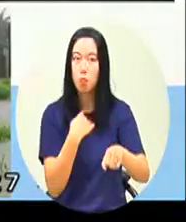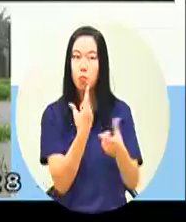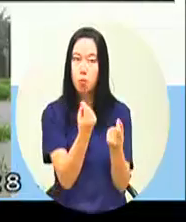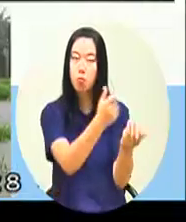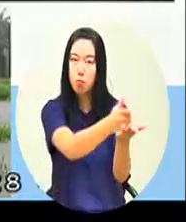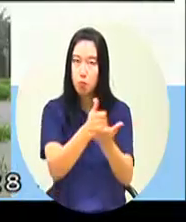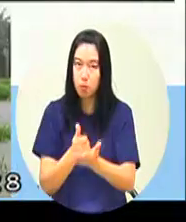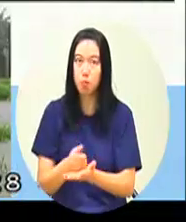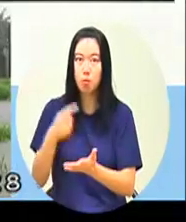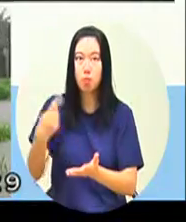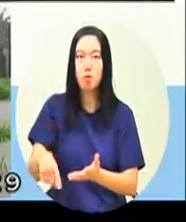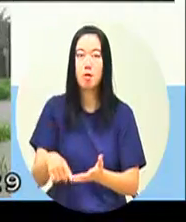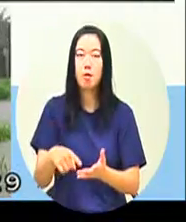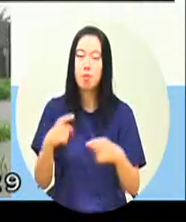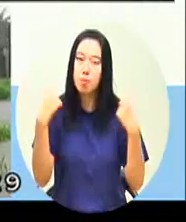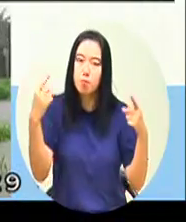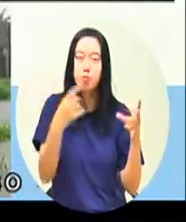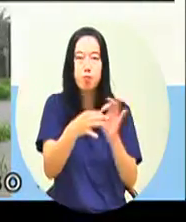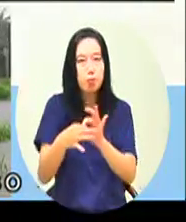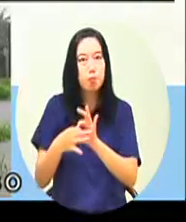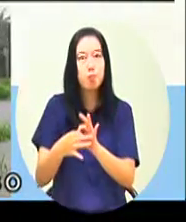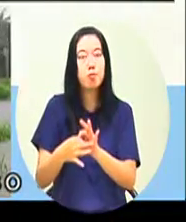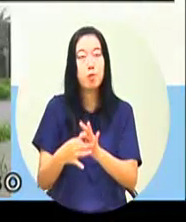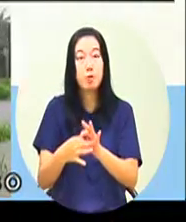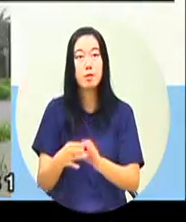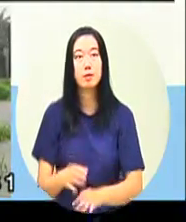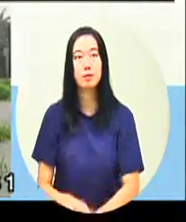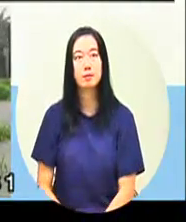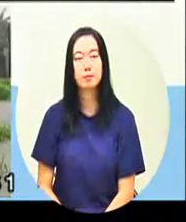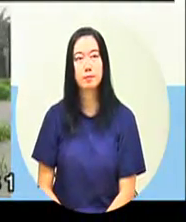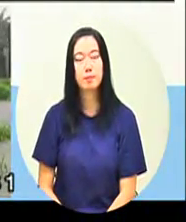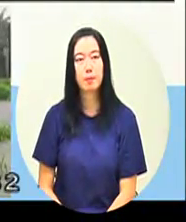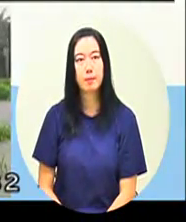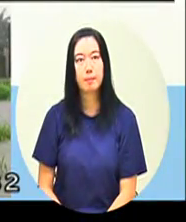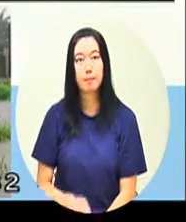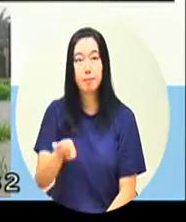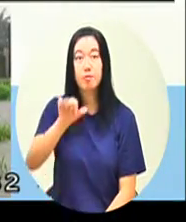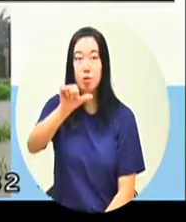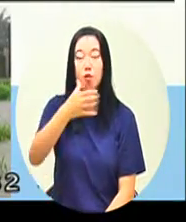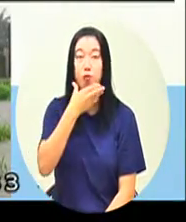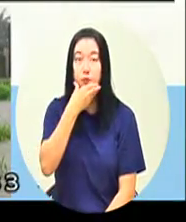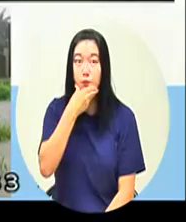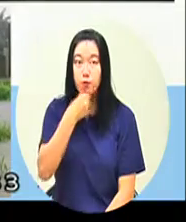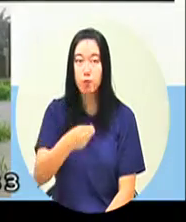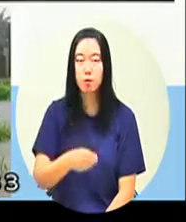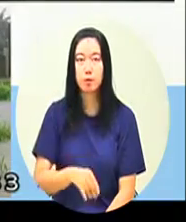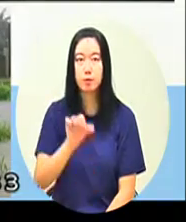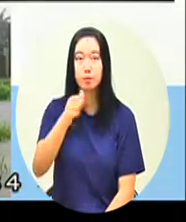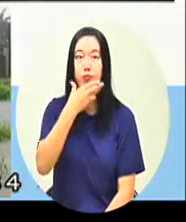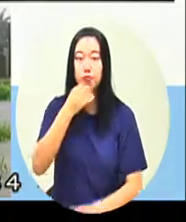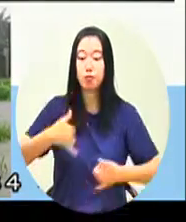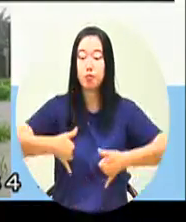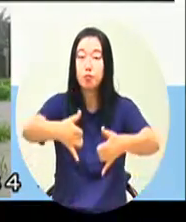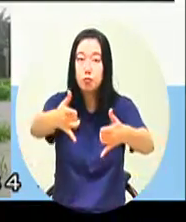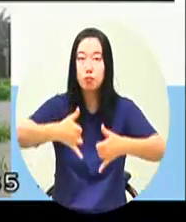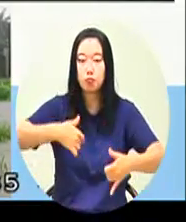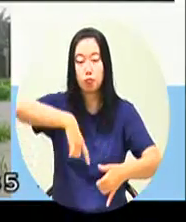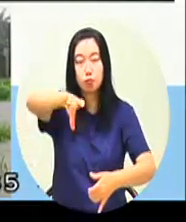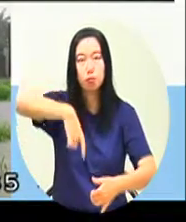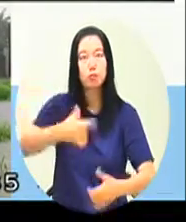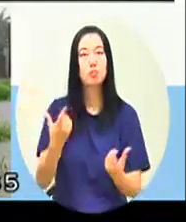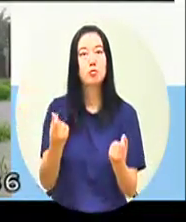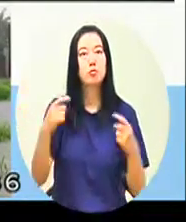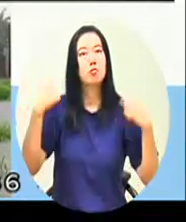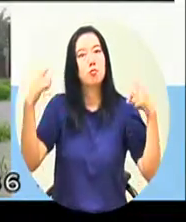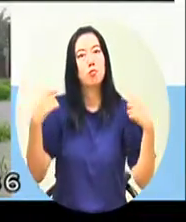长来多关心哦，来迄、那个咱家就是五湖哈，五湖路这边哦也经常就